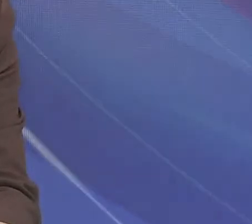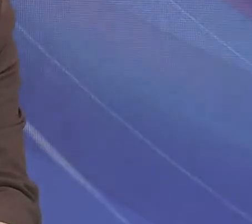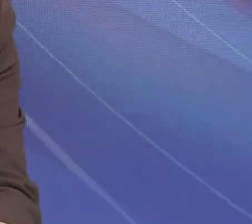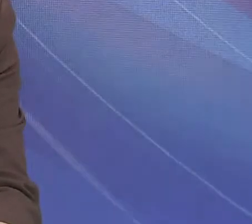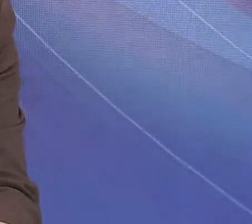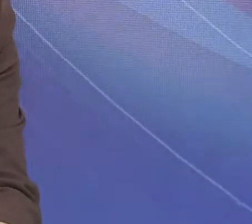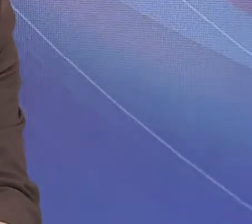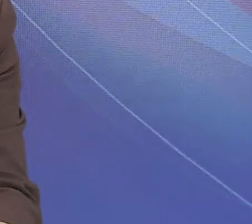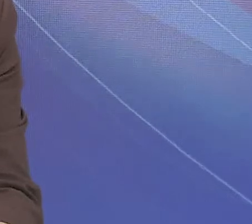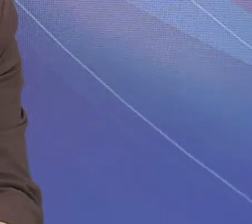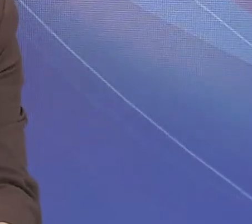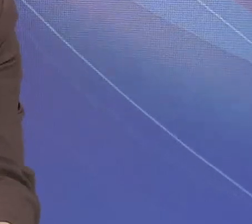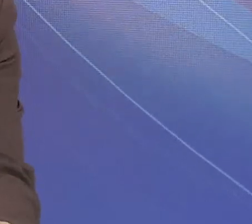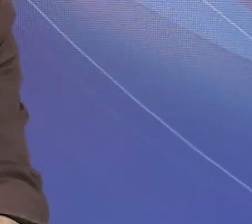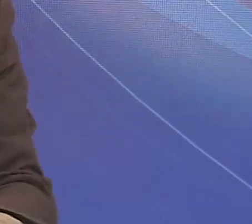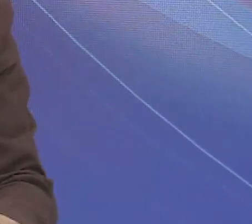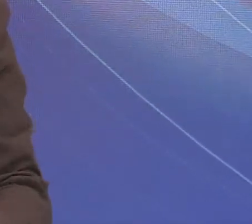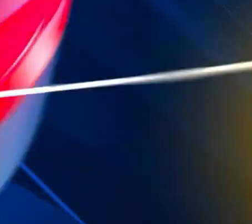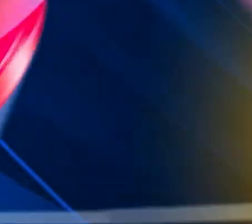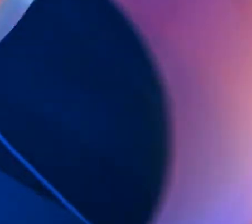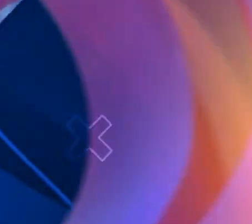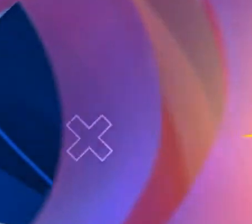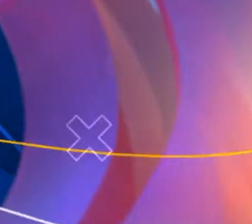लगातार जारी है नमस्कार